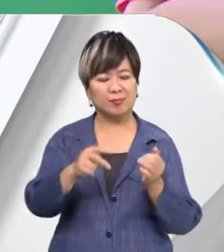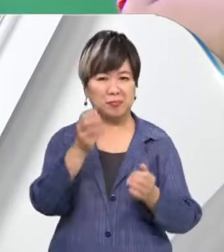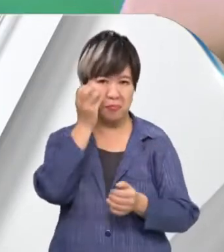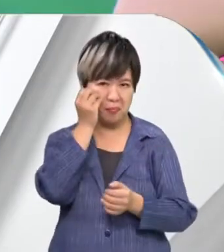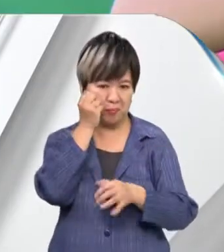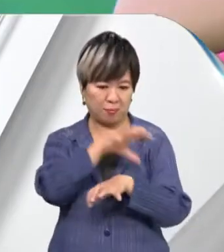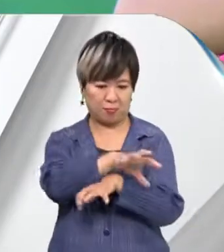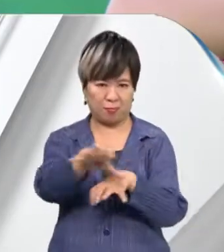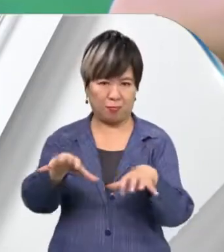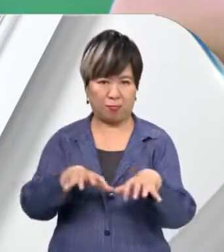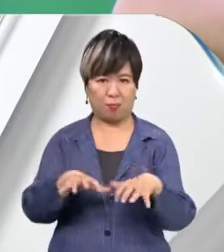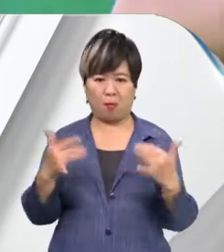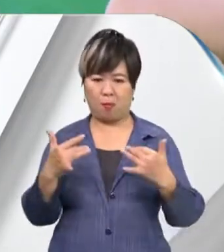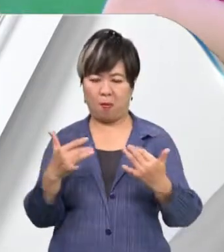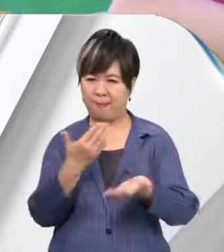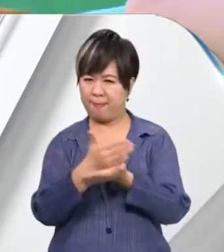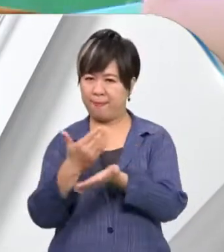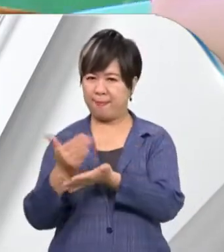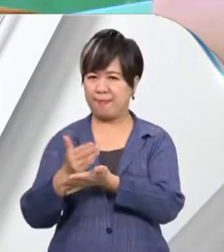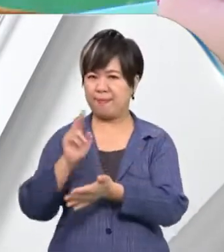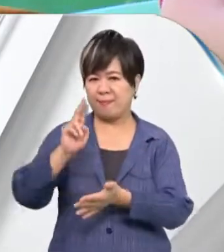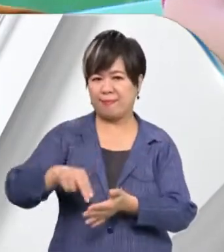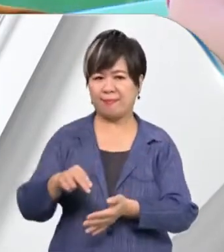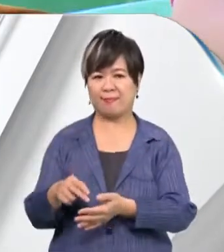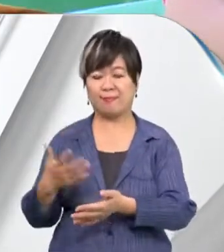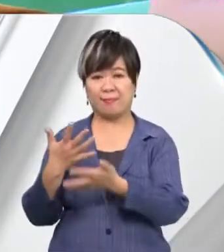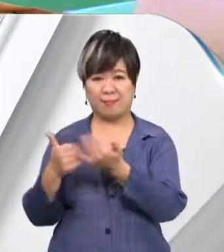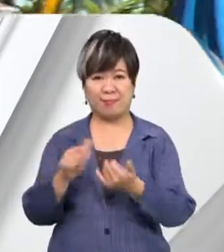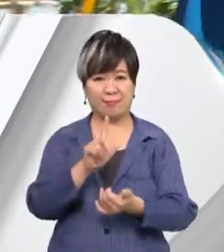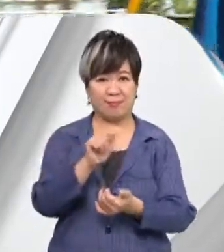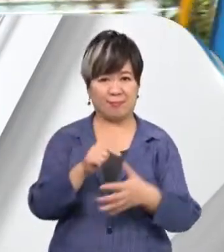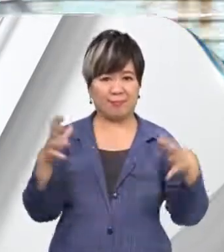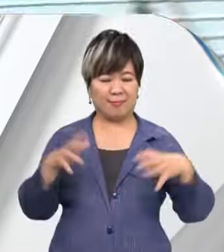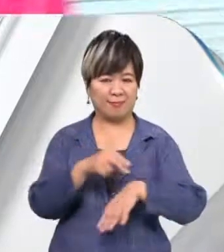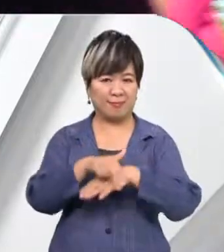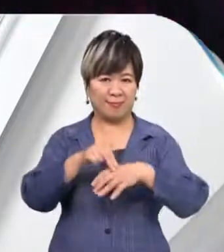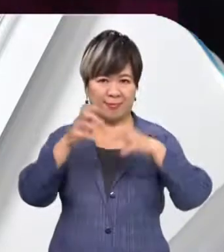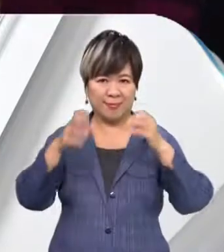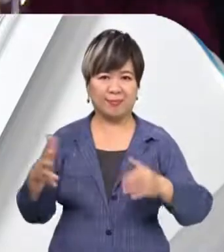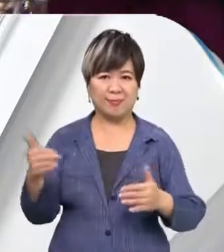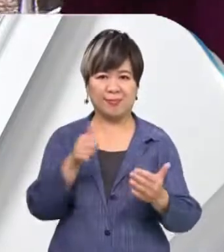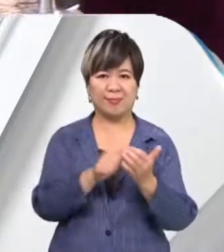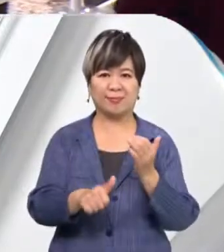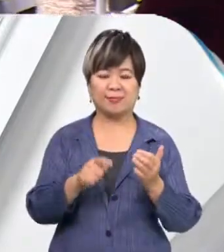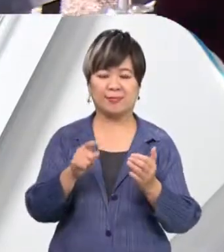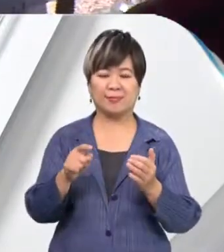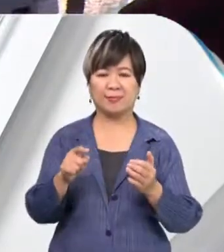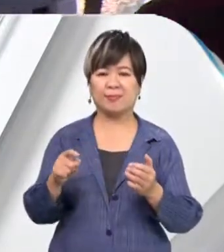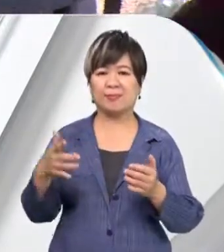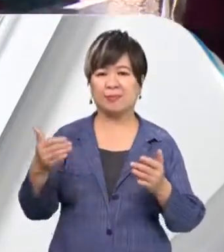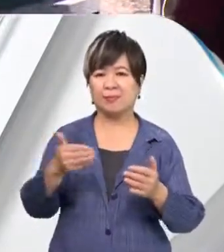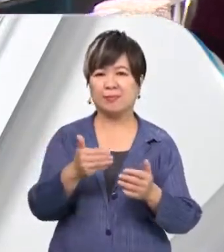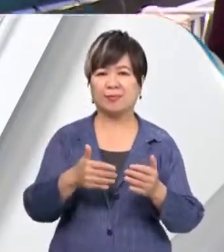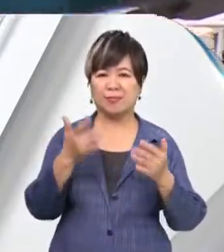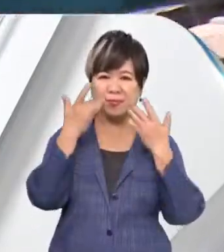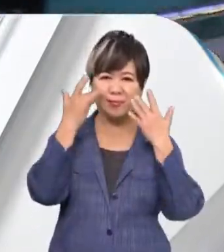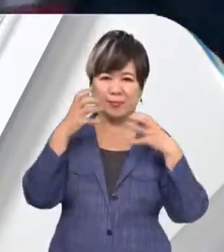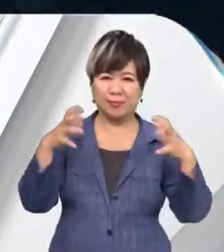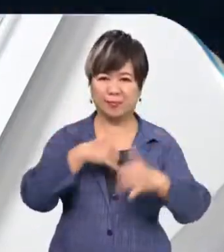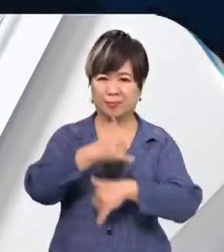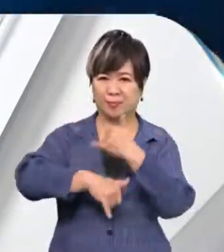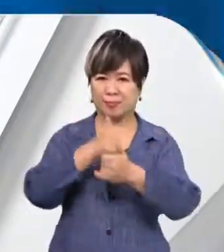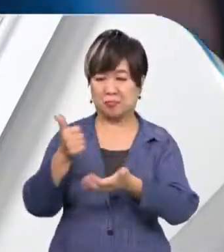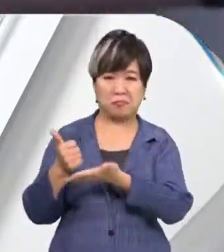察环境，解决问题的能力，也托欣赏学生的强下大错嘅黄彩强上内通。最近很许多邀请去台中的客栈来展